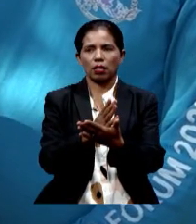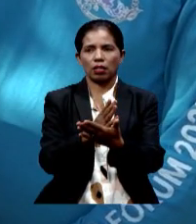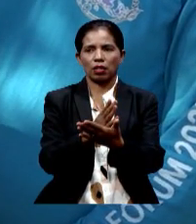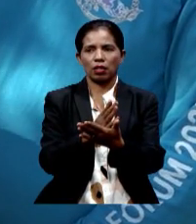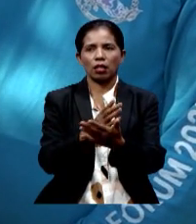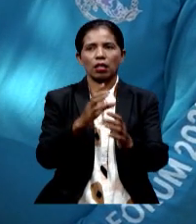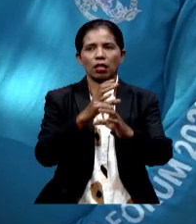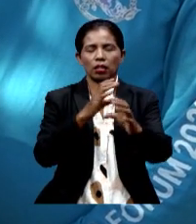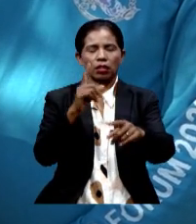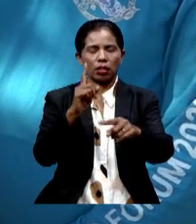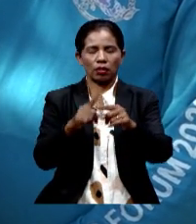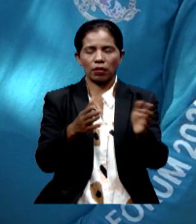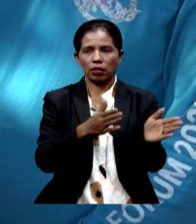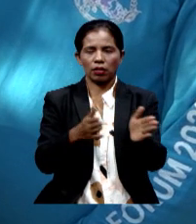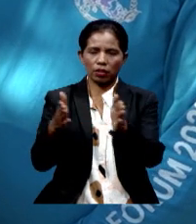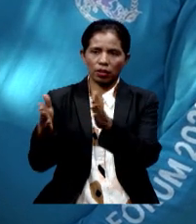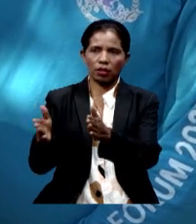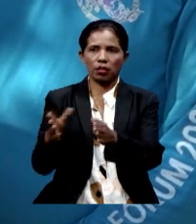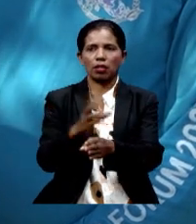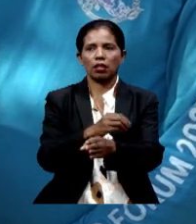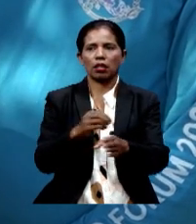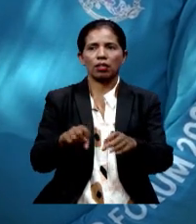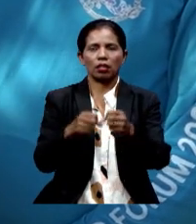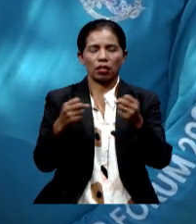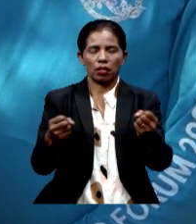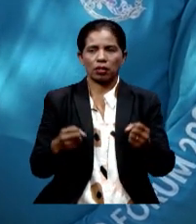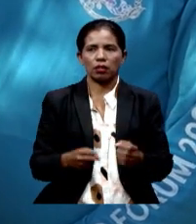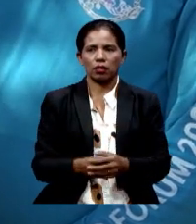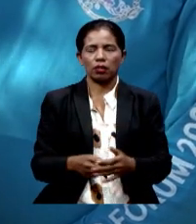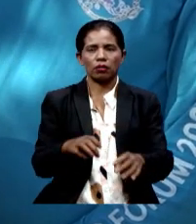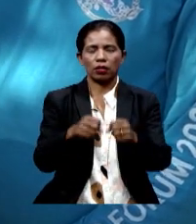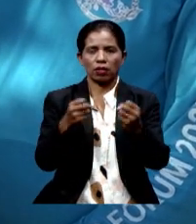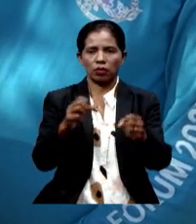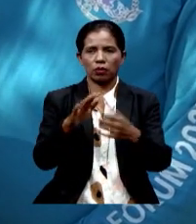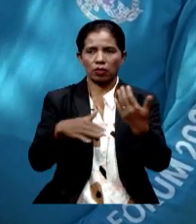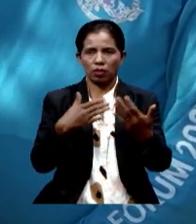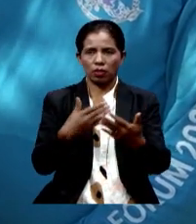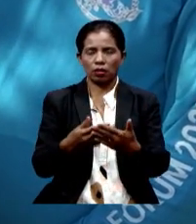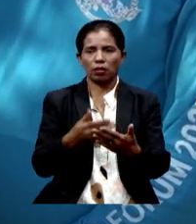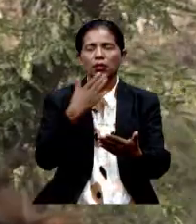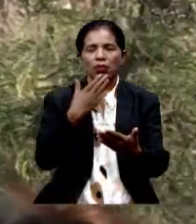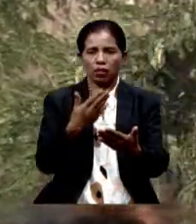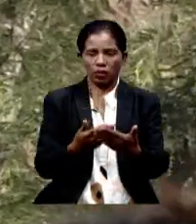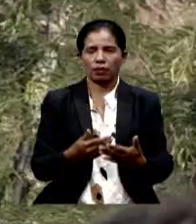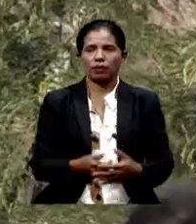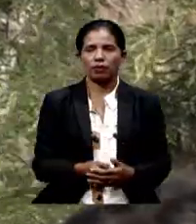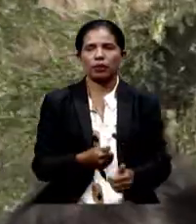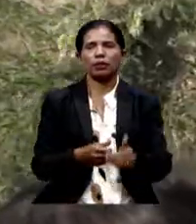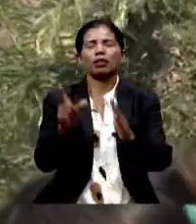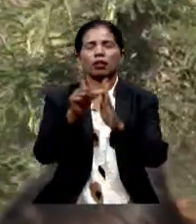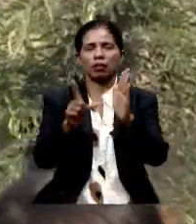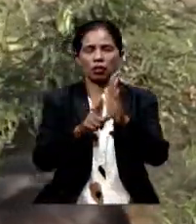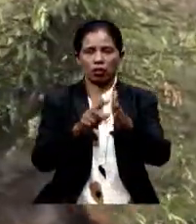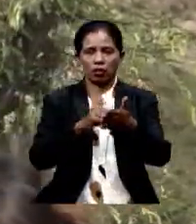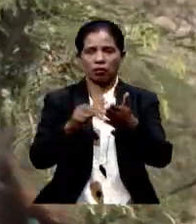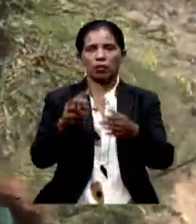kereta la bela halai saya bawa leta lara istraga ni, agora saya istraga subuh atu tu, agora ida ni bema kliak lu tau. Tuir dekretu lei numero